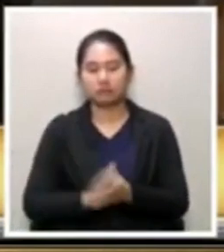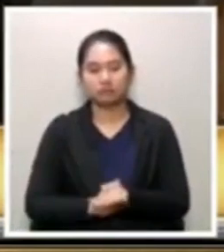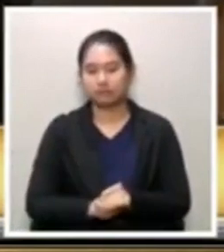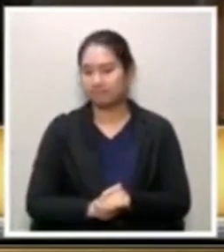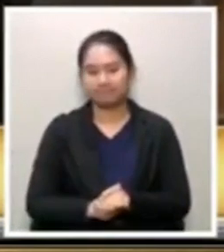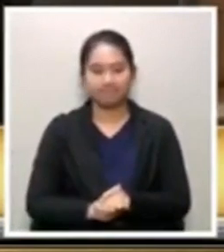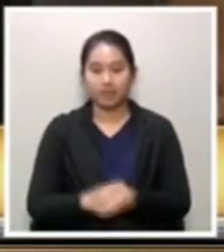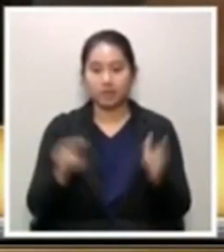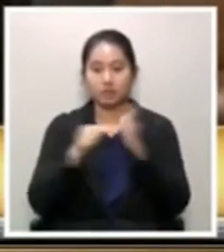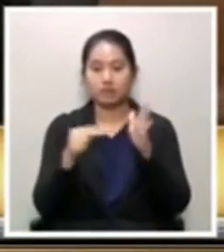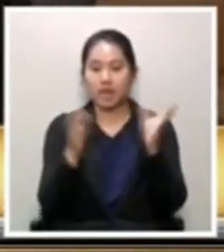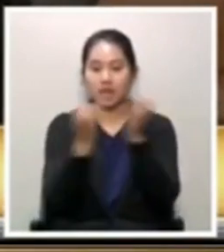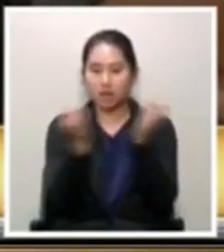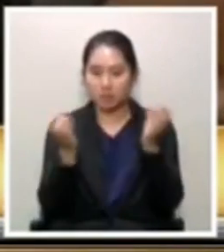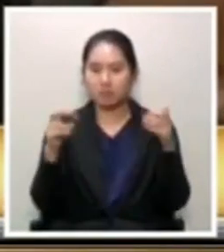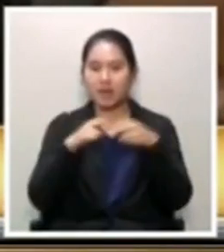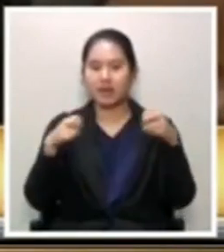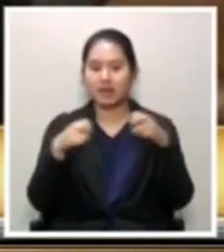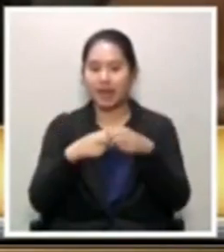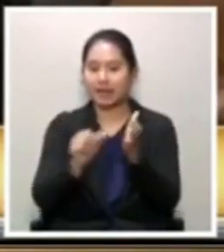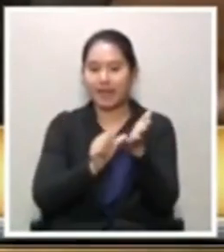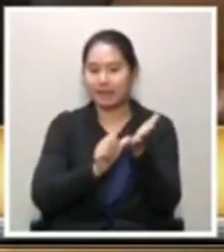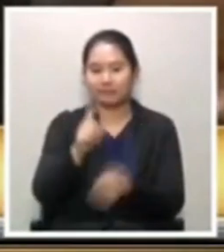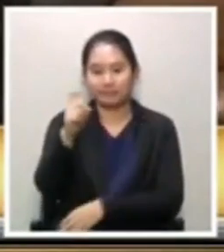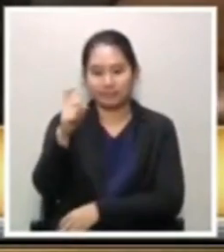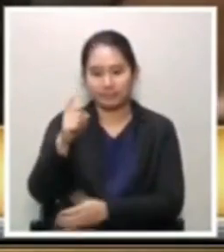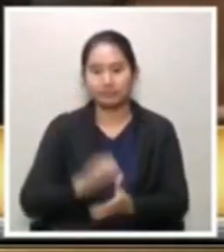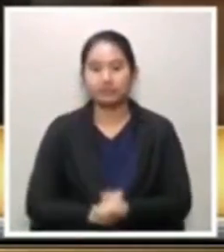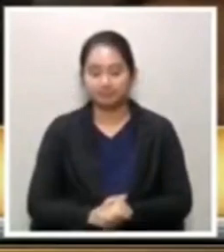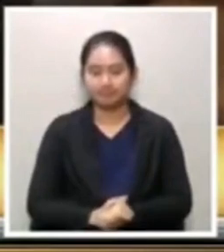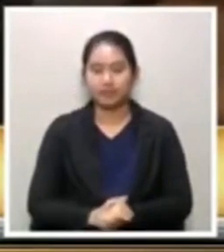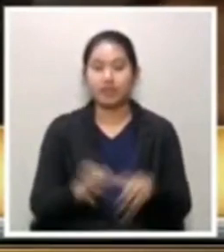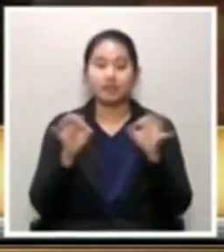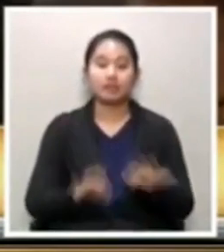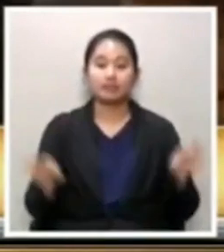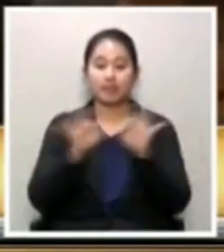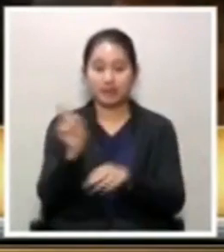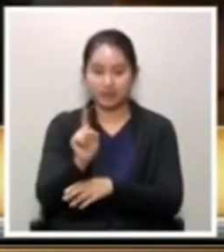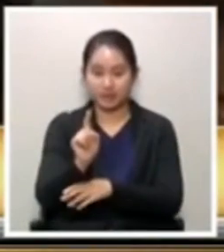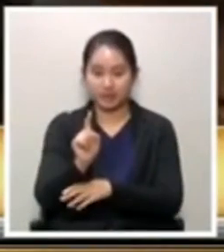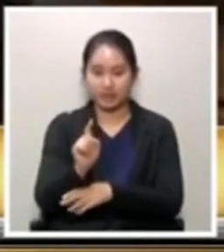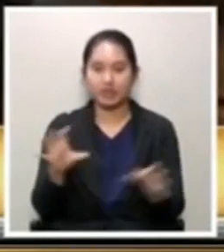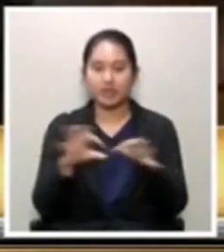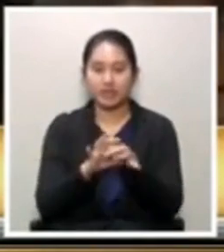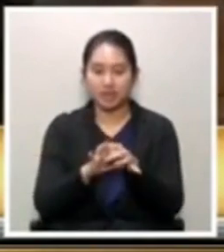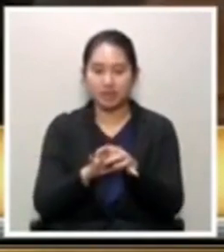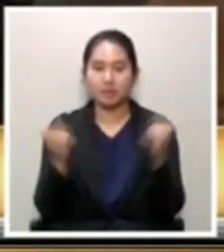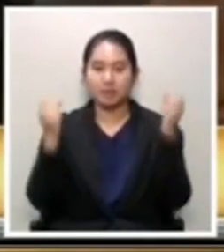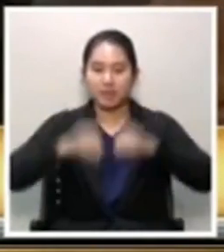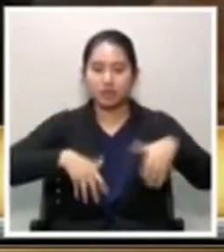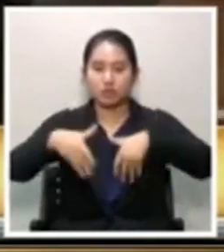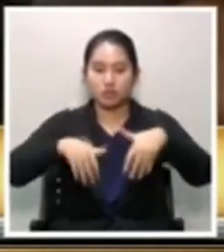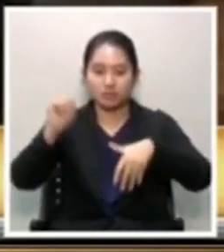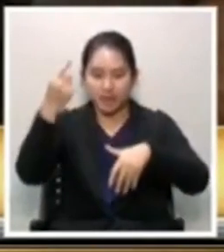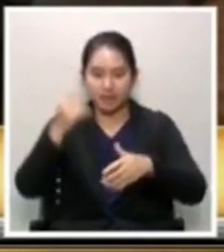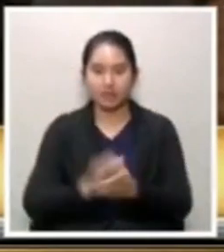แบบนี้ไม่สามารถขจัดความขัดแย้งของคนในชาติได้นะครับจําเป็นอย่างยิ่งครับต้องแสวงหาฉันทามติใหม่ผมขอเชิญชวนให้สภา